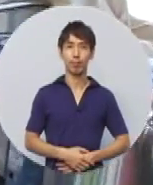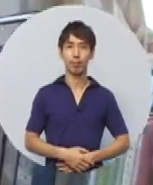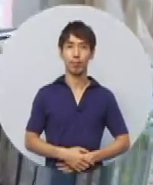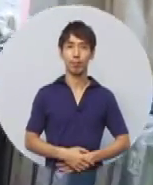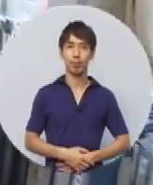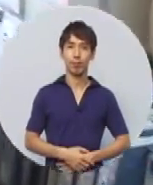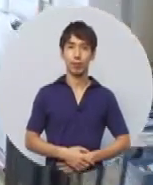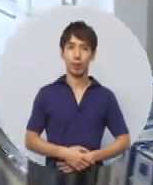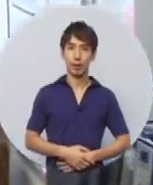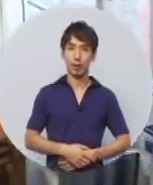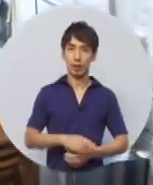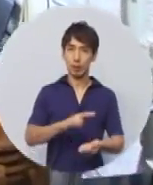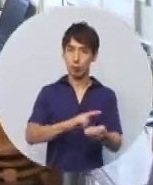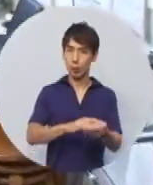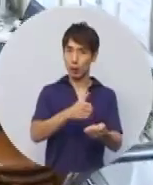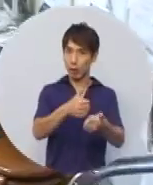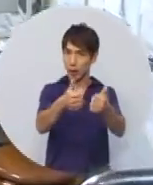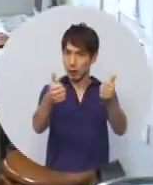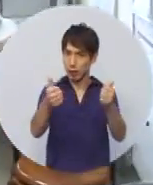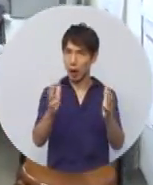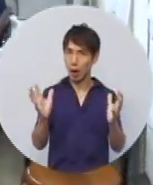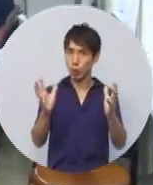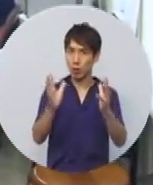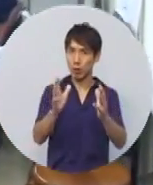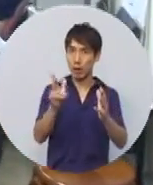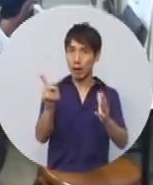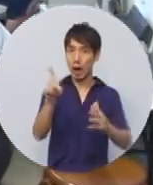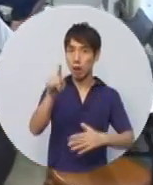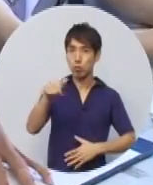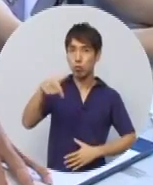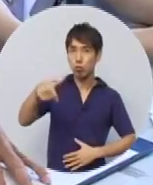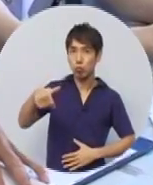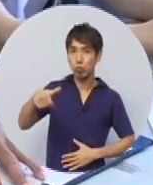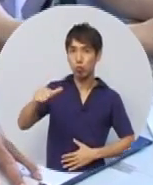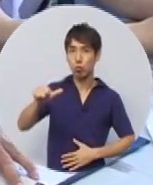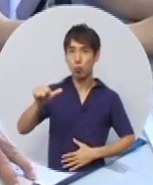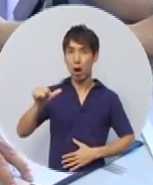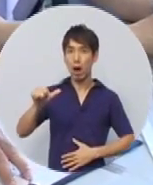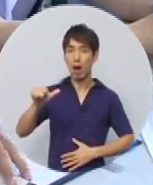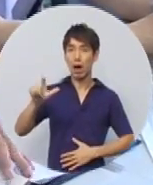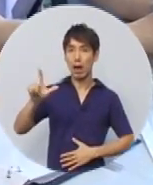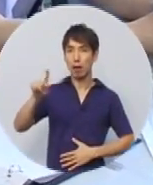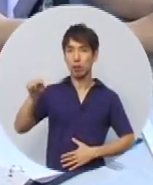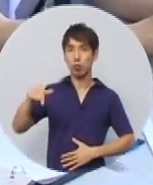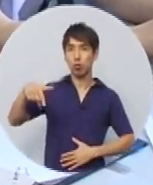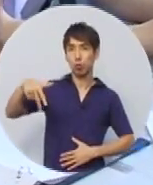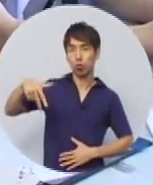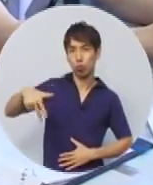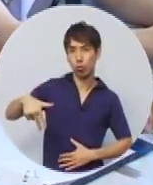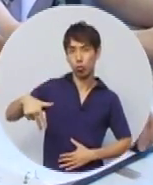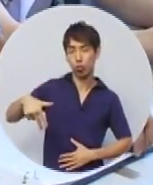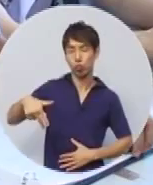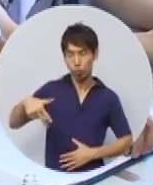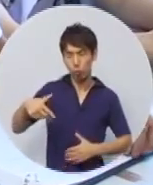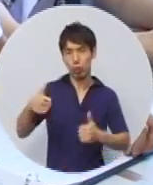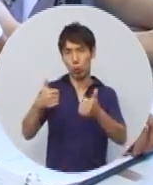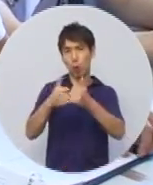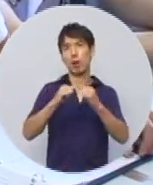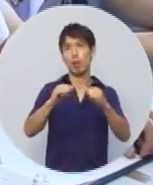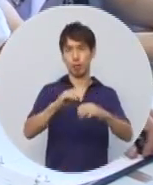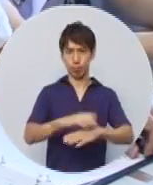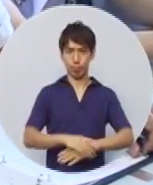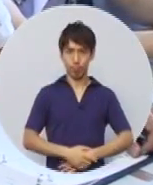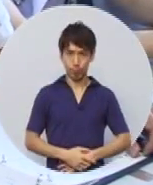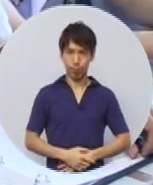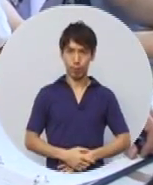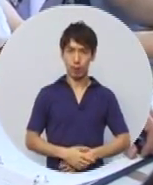先生たちが集まりカンファレンスと呼ばれる会議を行っていました。 乳児湿疹っていう普段と変わりはないっていうんです